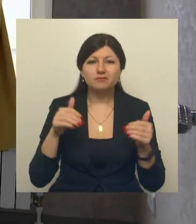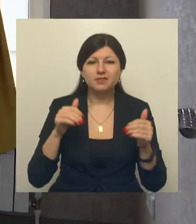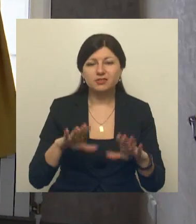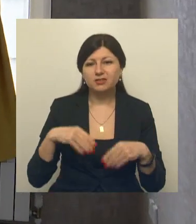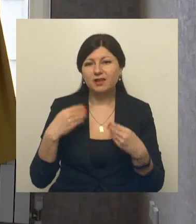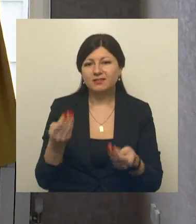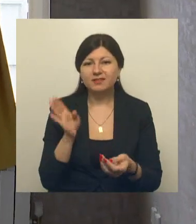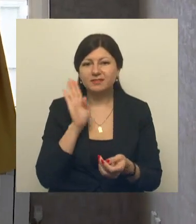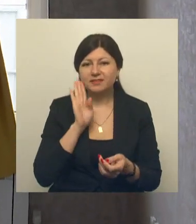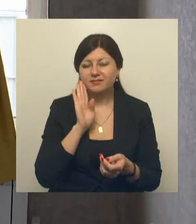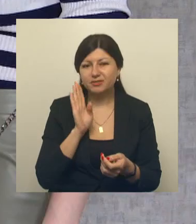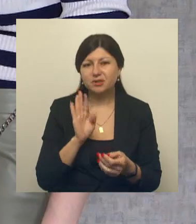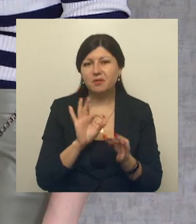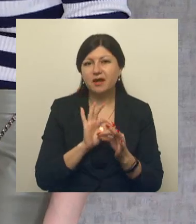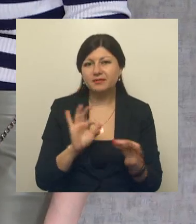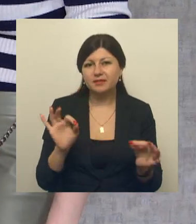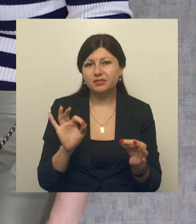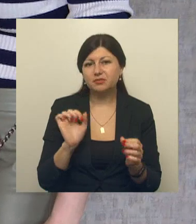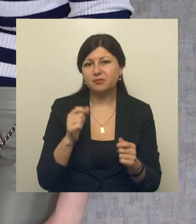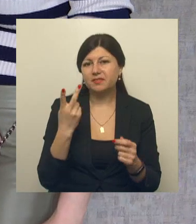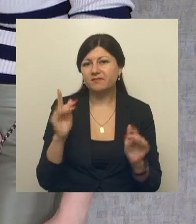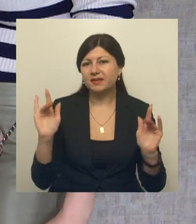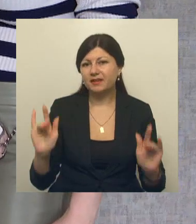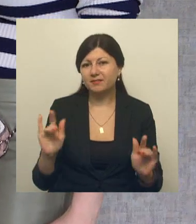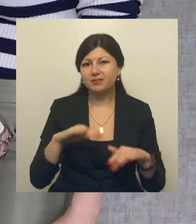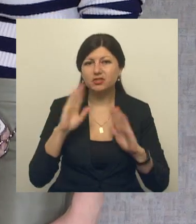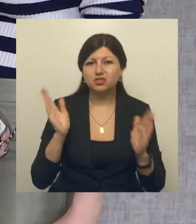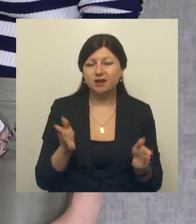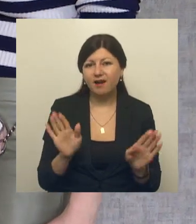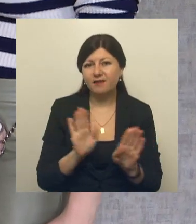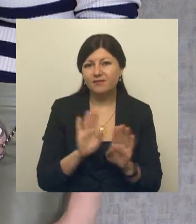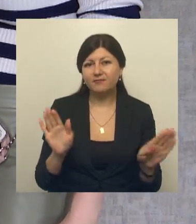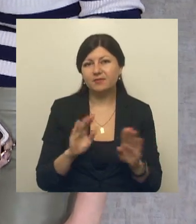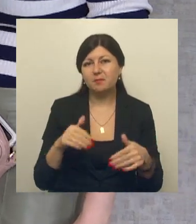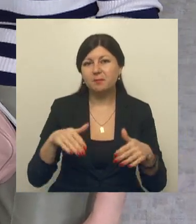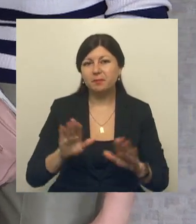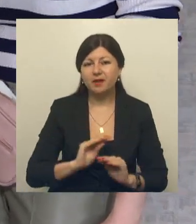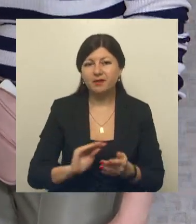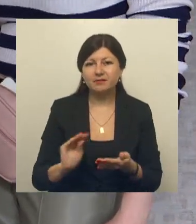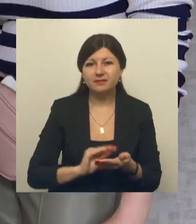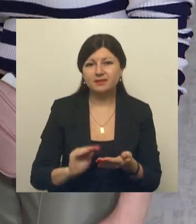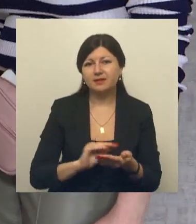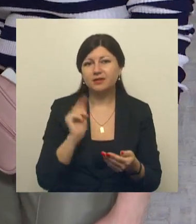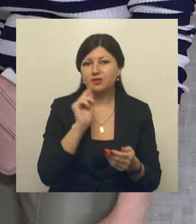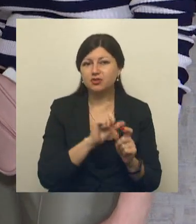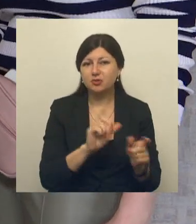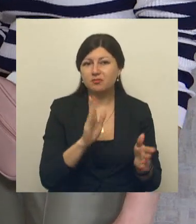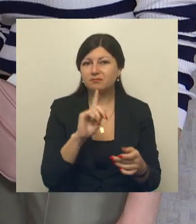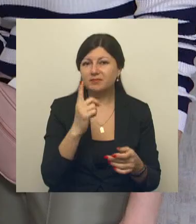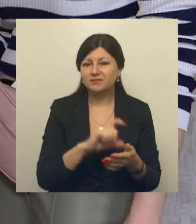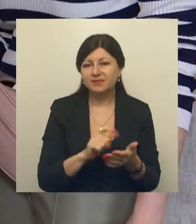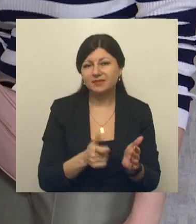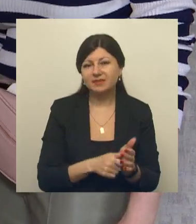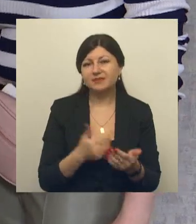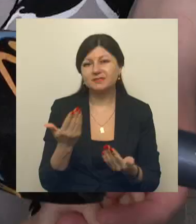отдать девочкам. Отлично поместится две кровати, шкаф, для них парта. У нас школьница, первый класс,